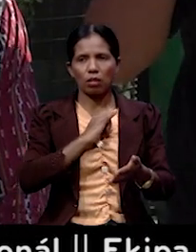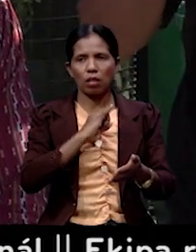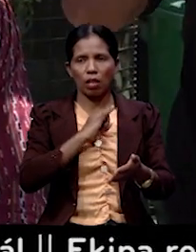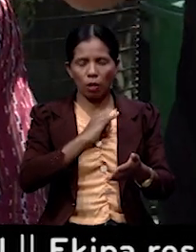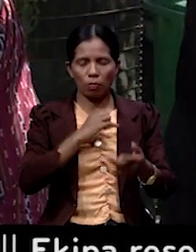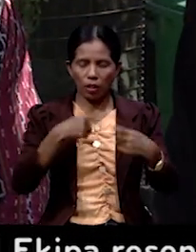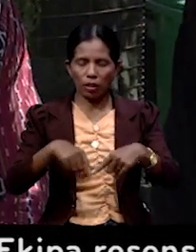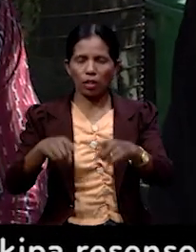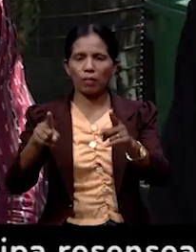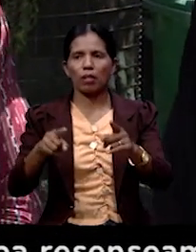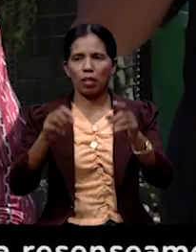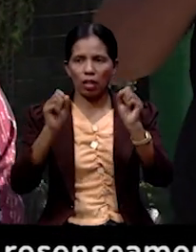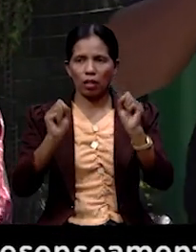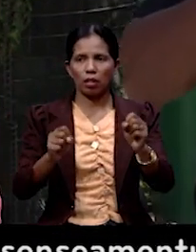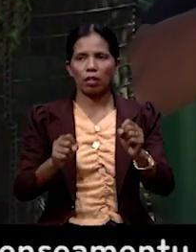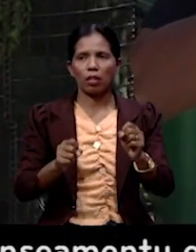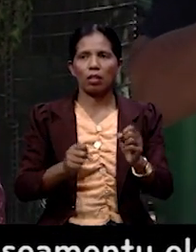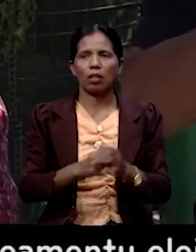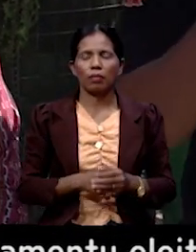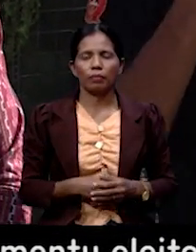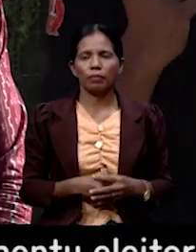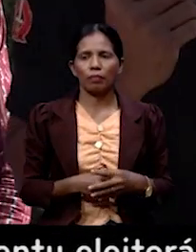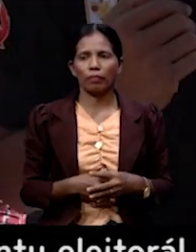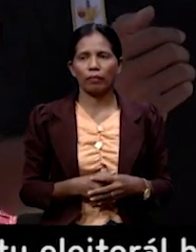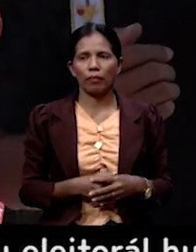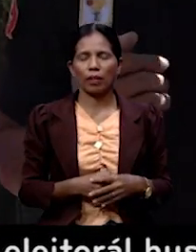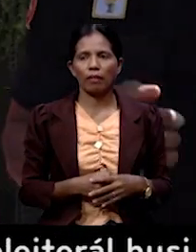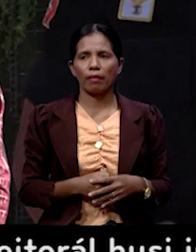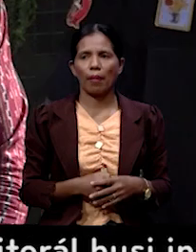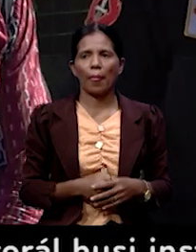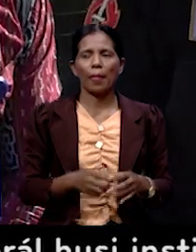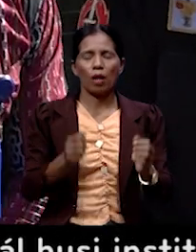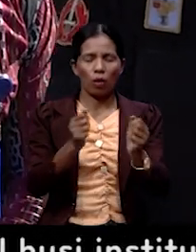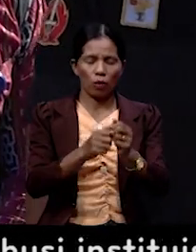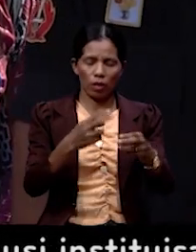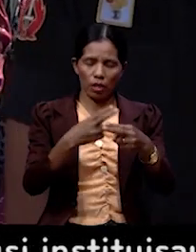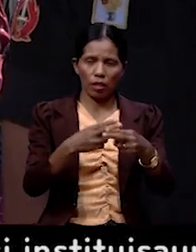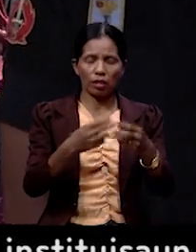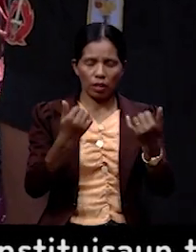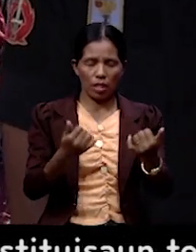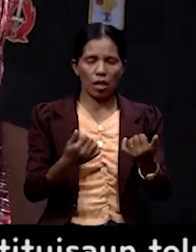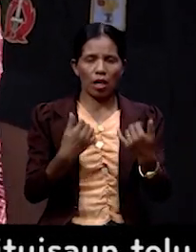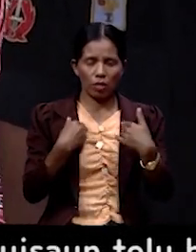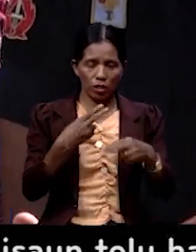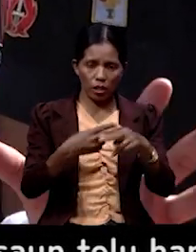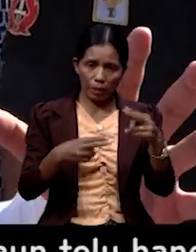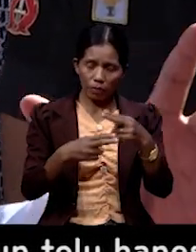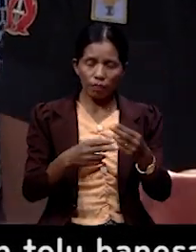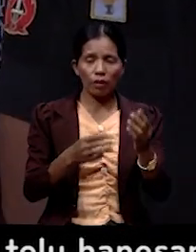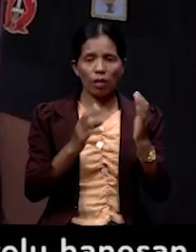haruka para tuben orienta para tuben halo pungutan dia di dalam entau poin desa di dalam maka gorda dia hanya lima ne awak kara